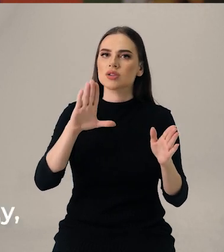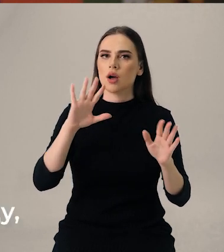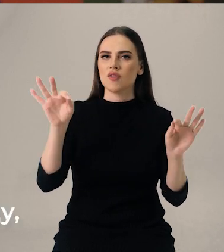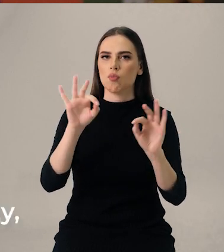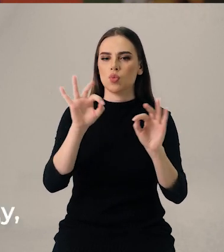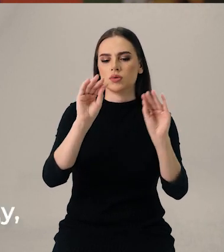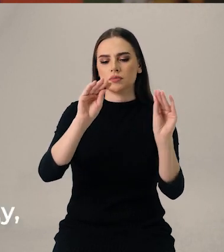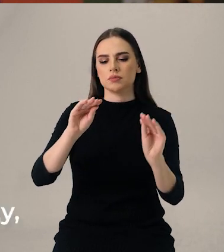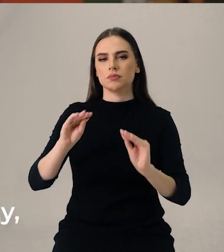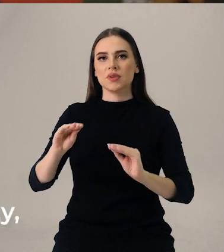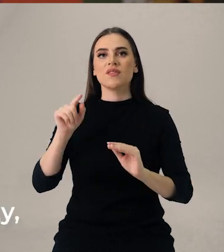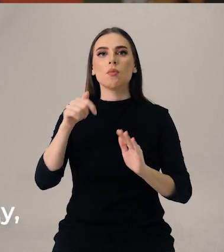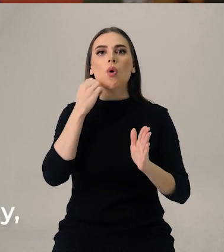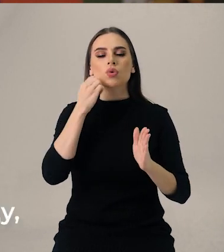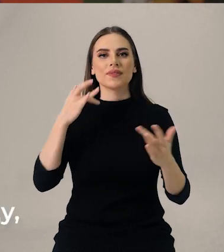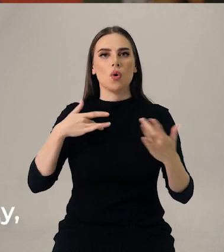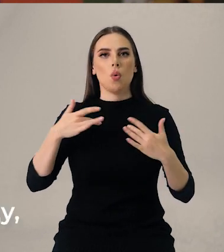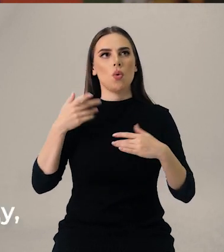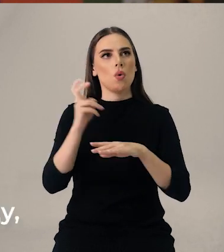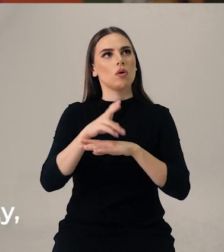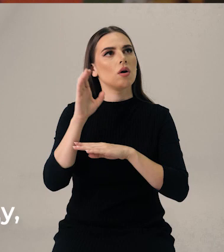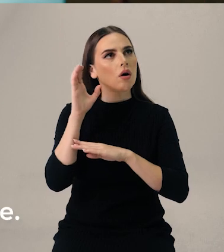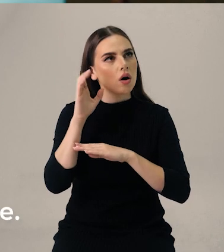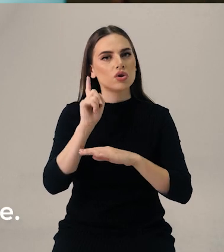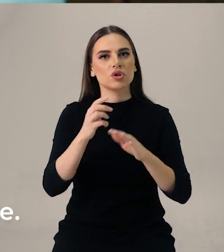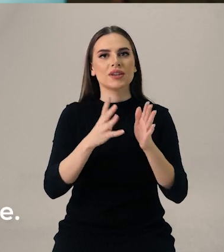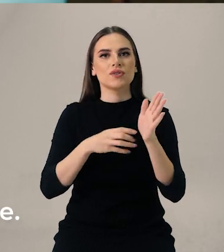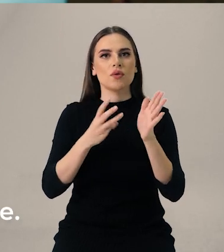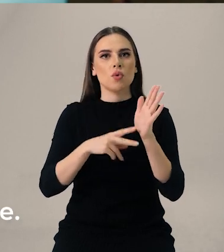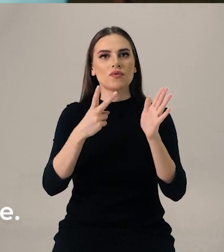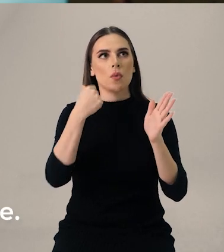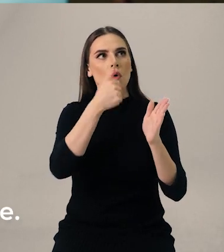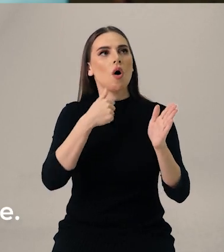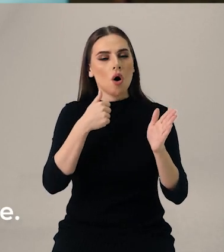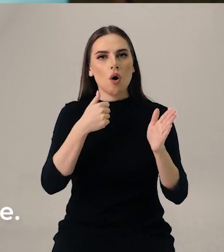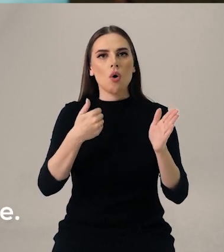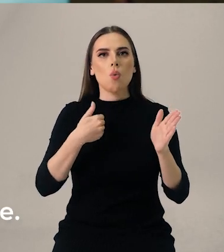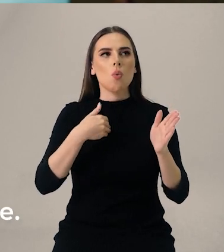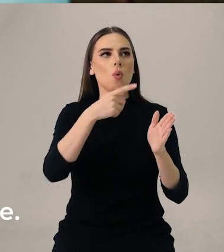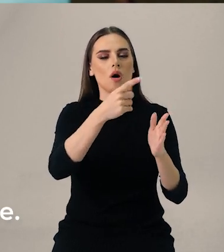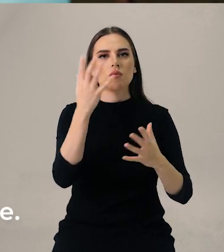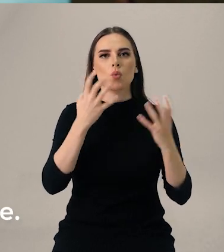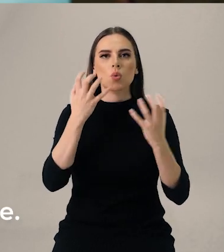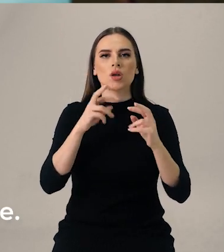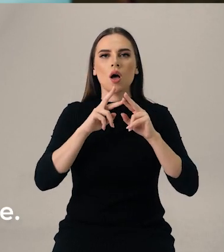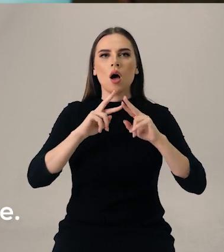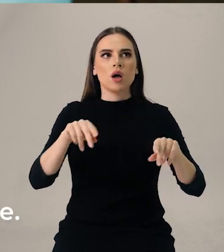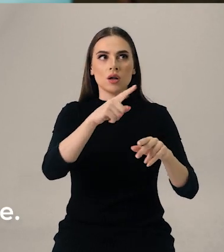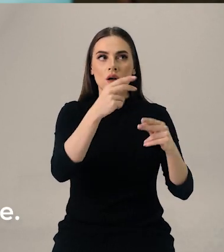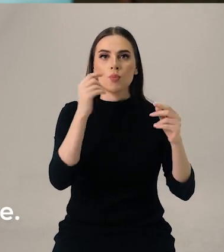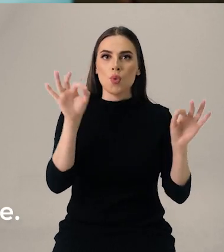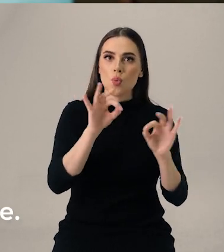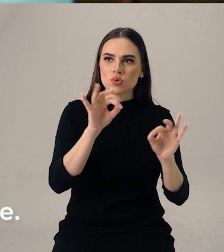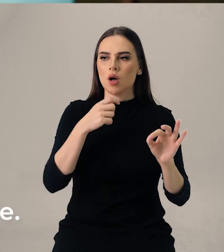Репин услышал ее на концерте в Москве в 1882 году, захотел создать произведение столь же эмоционально сильное и тут